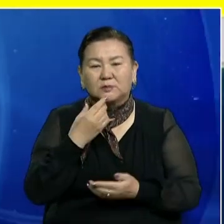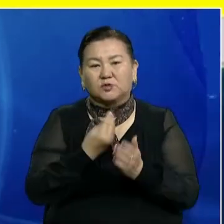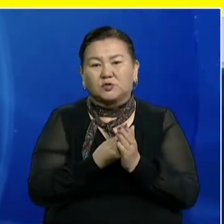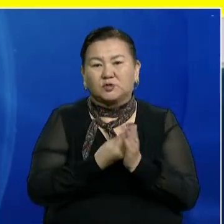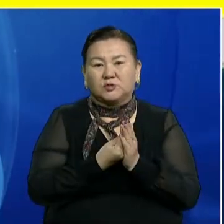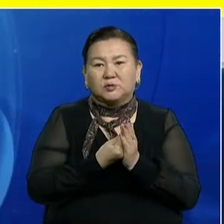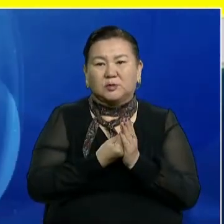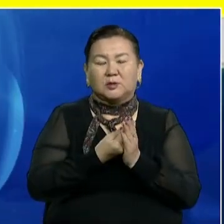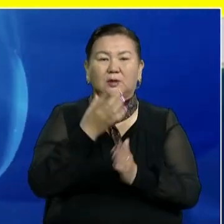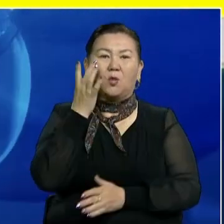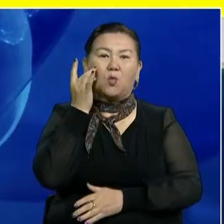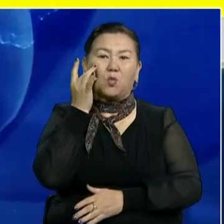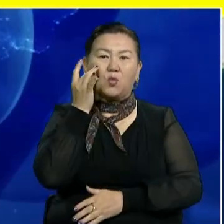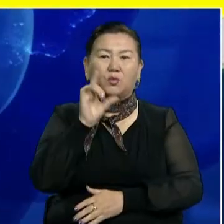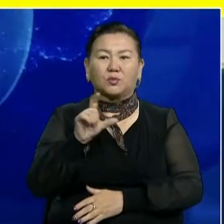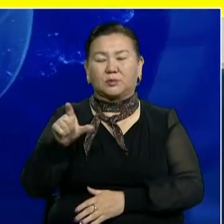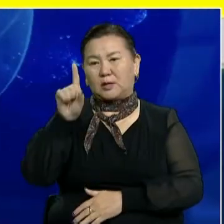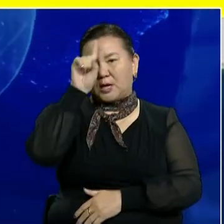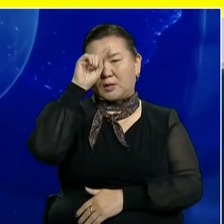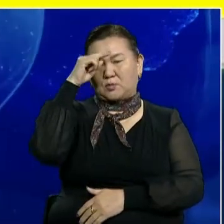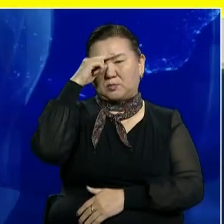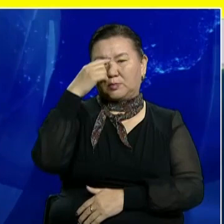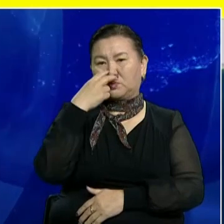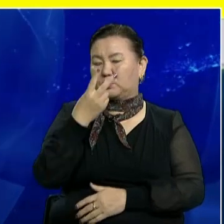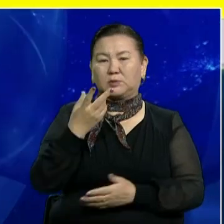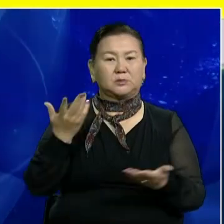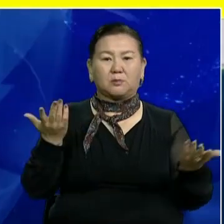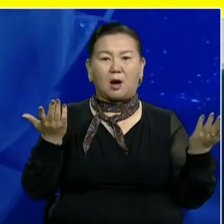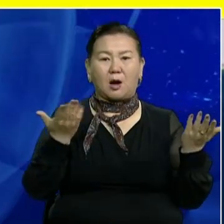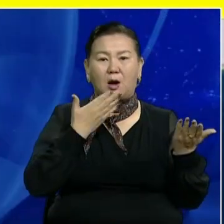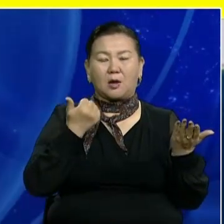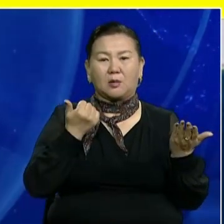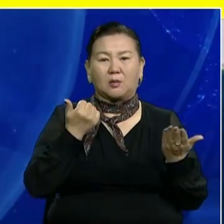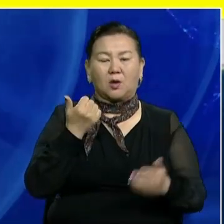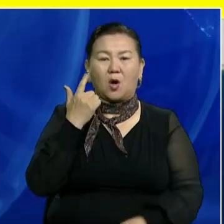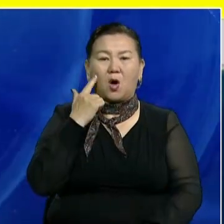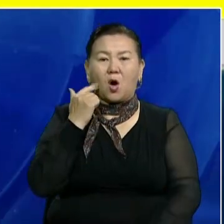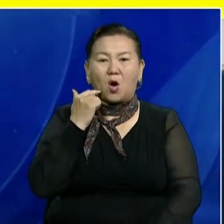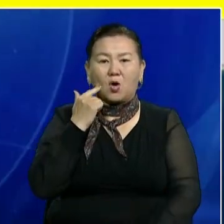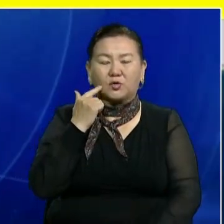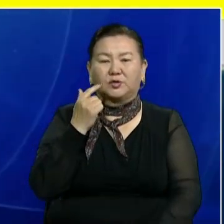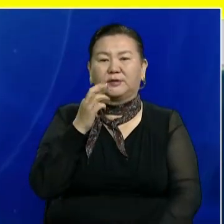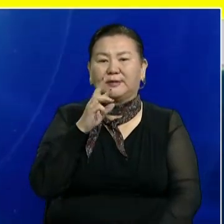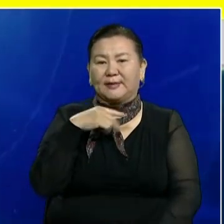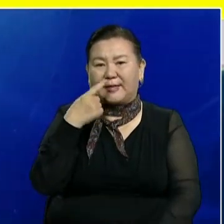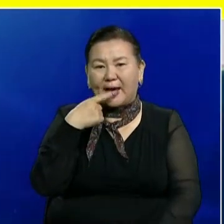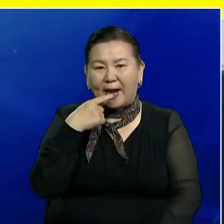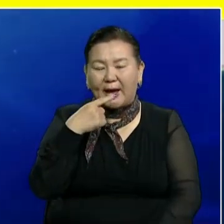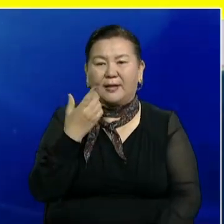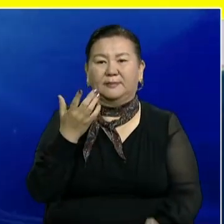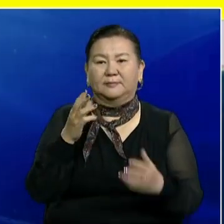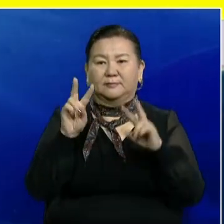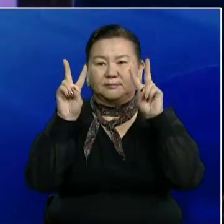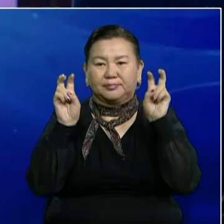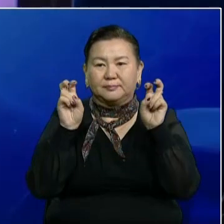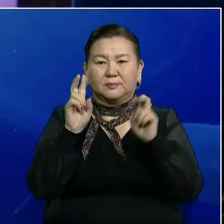бол хөвгүүдэд тий эрүүл мэндийн үзлэг гэж байдаггүй тий. За октын яраа ингээд октын яраа октын болно гэж ийм